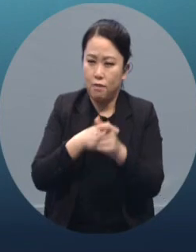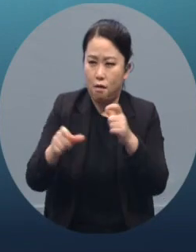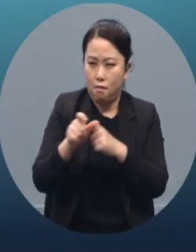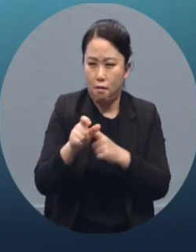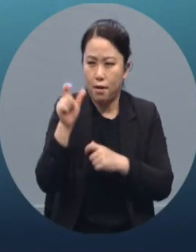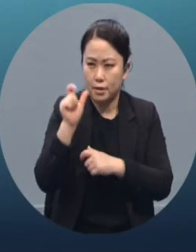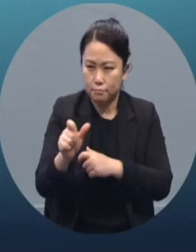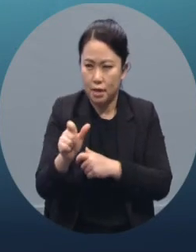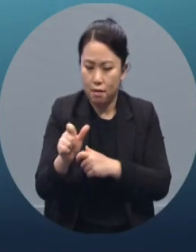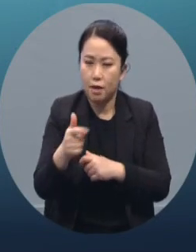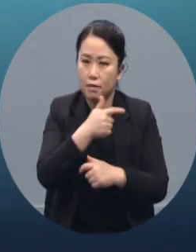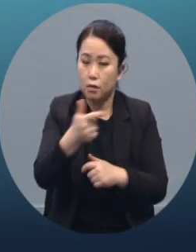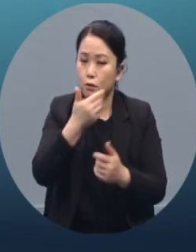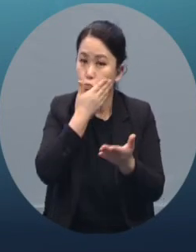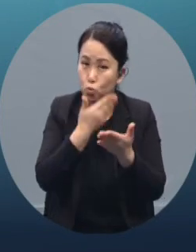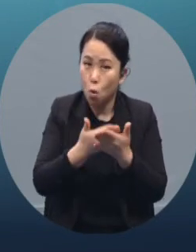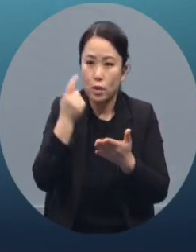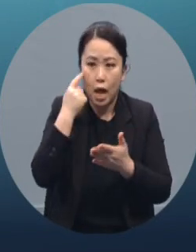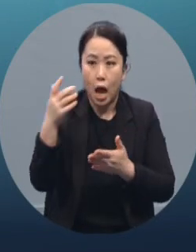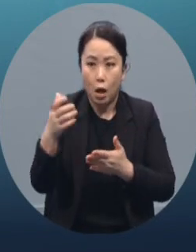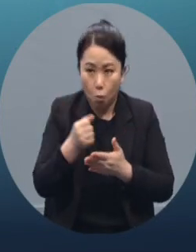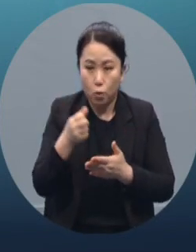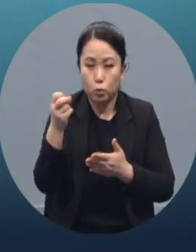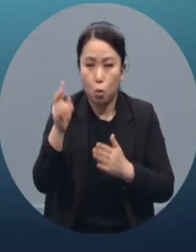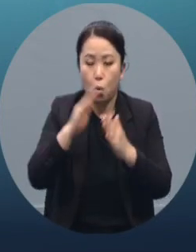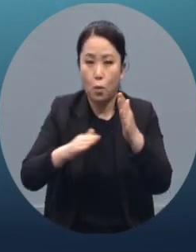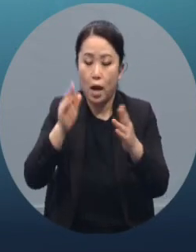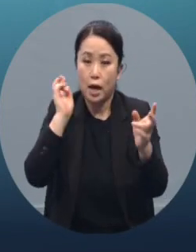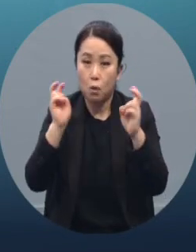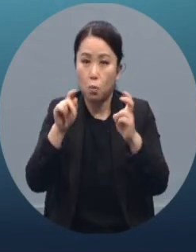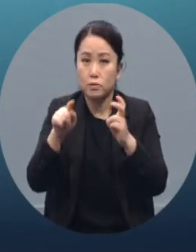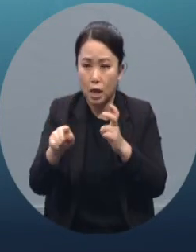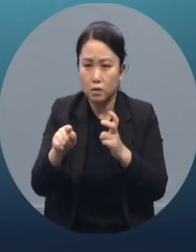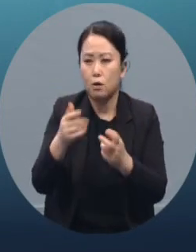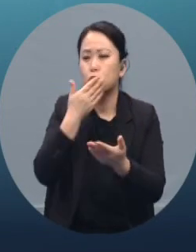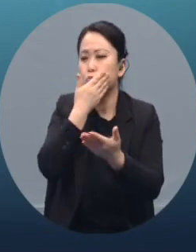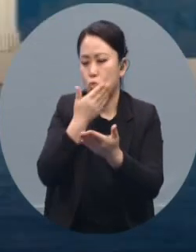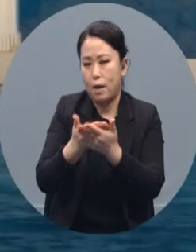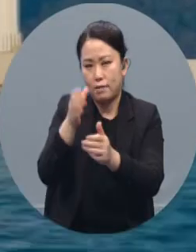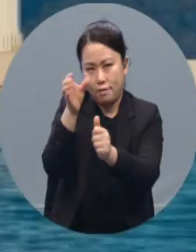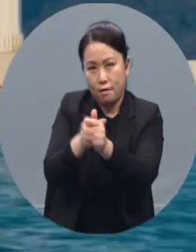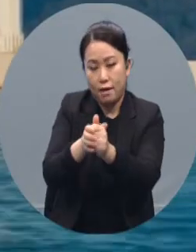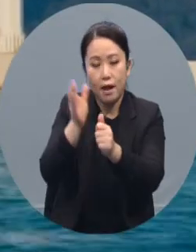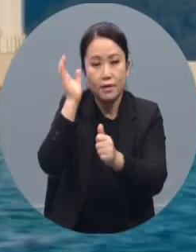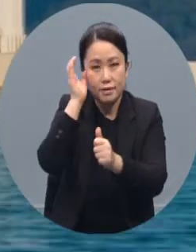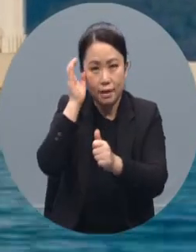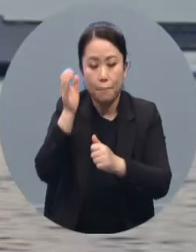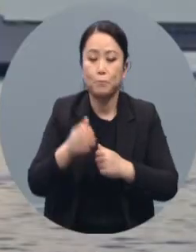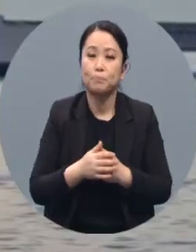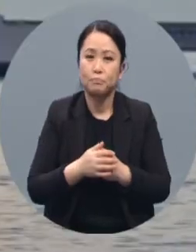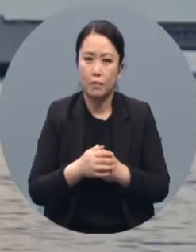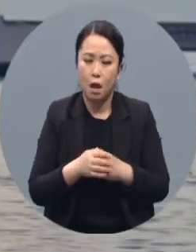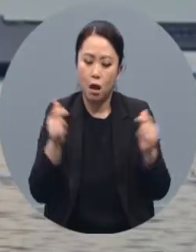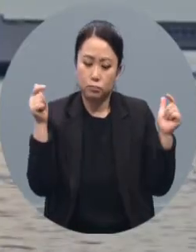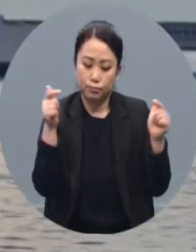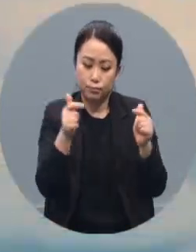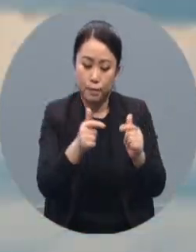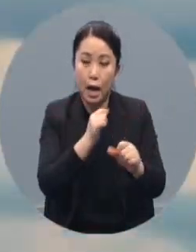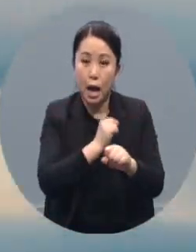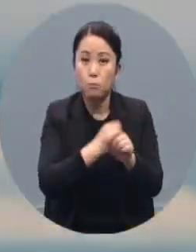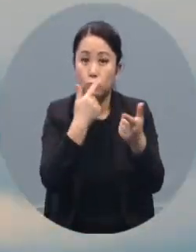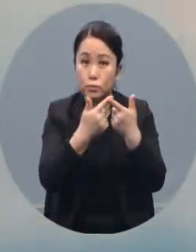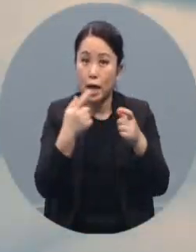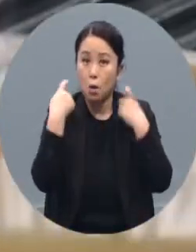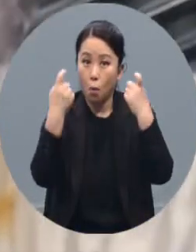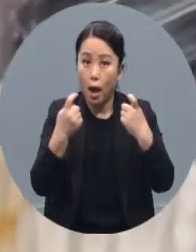생각하고 관광공사가 그 중심에서 중요한 역할을 하리라고 기대합니다. 잔뜩 움츠러들었던 부산 관광이